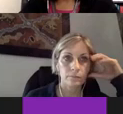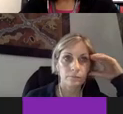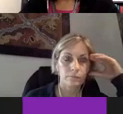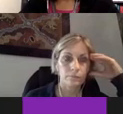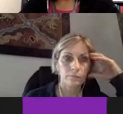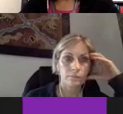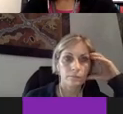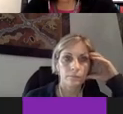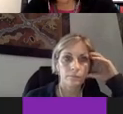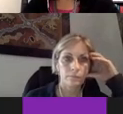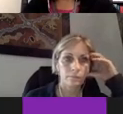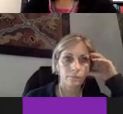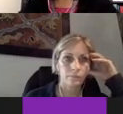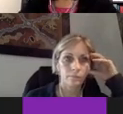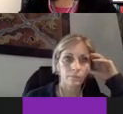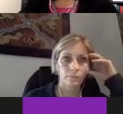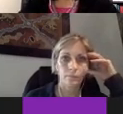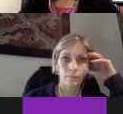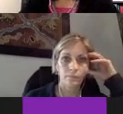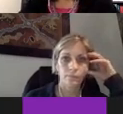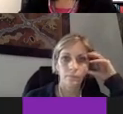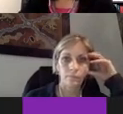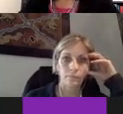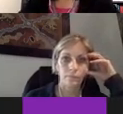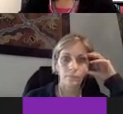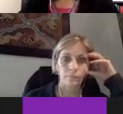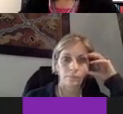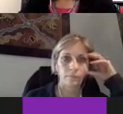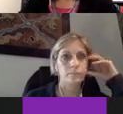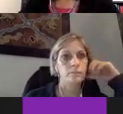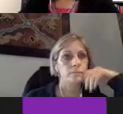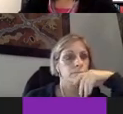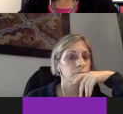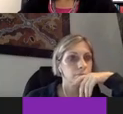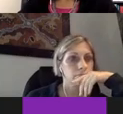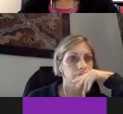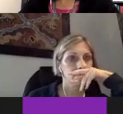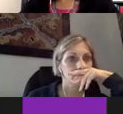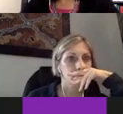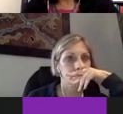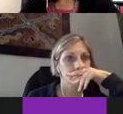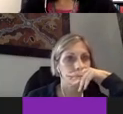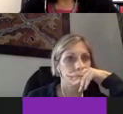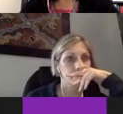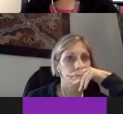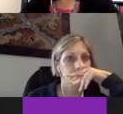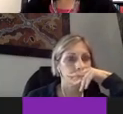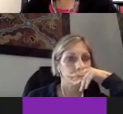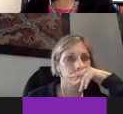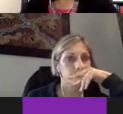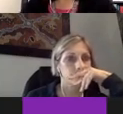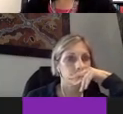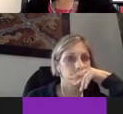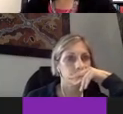di ehm finalizzata alla all'acquisizione di una situational o crisis awareness si connette poi all